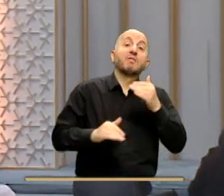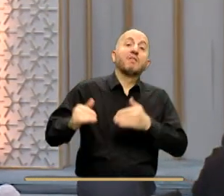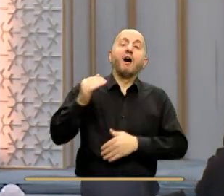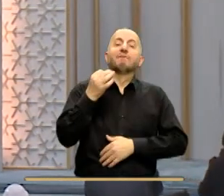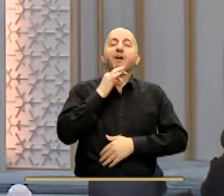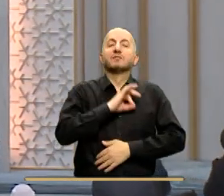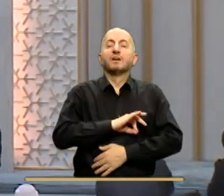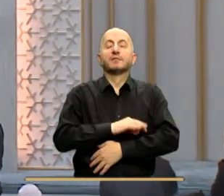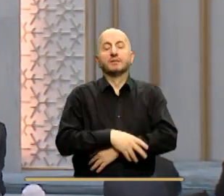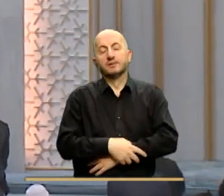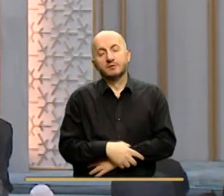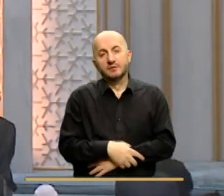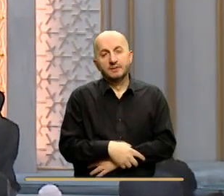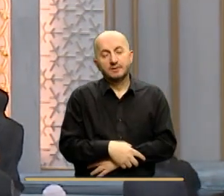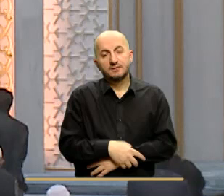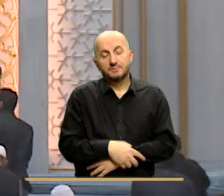etkilidir.